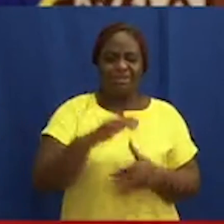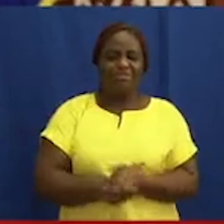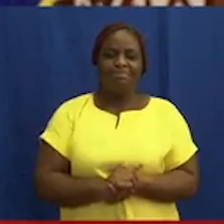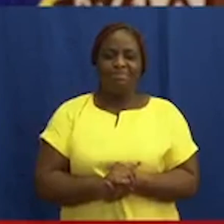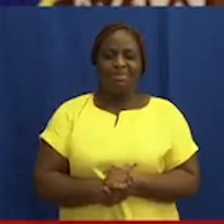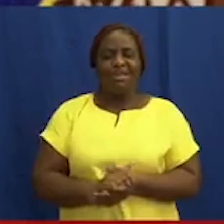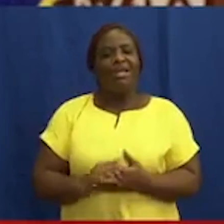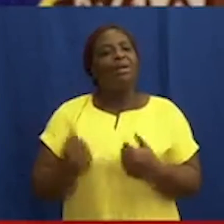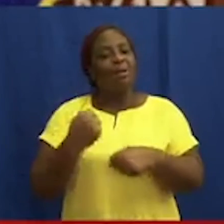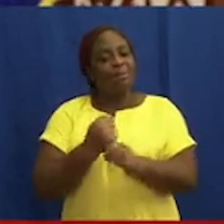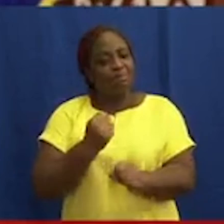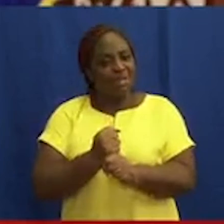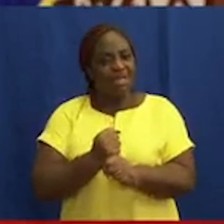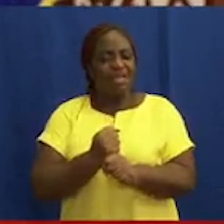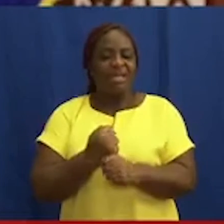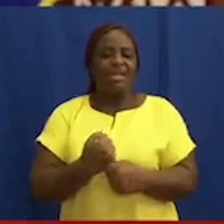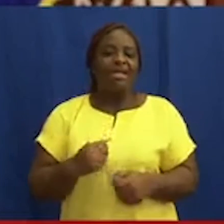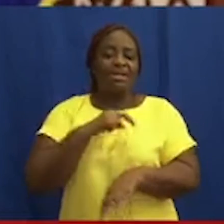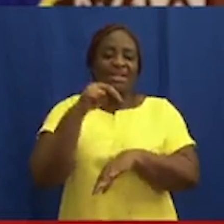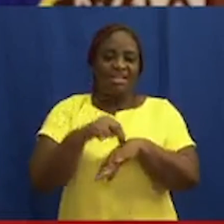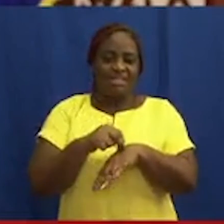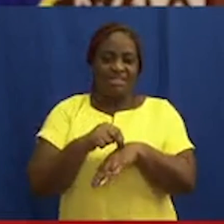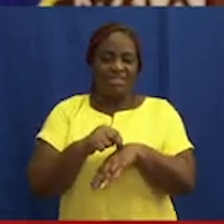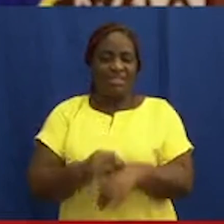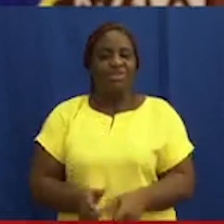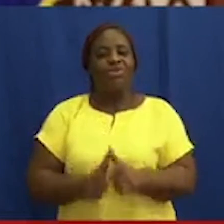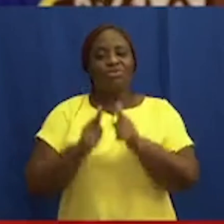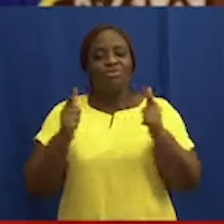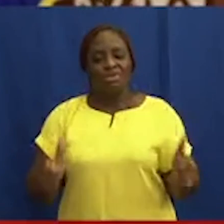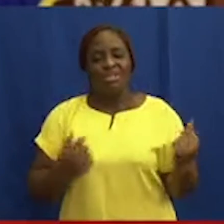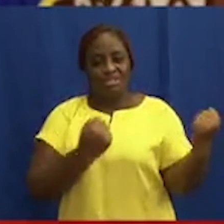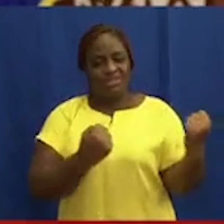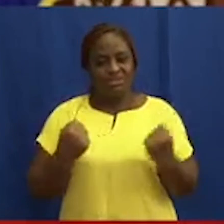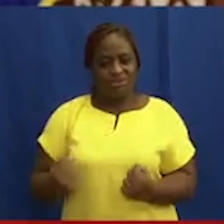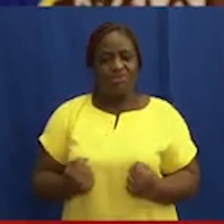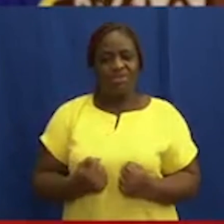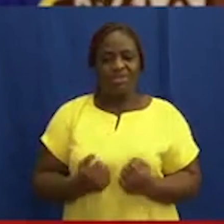kara girma. Nagode muku matuka, kuma ayini